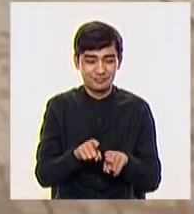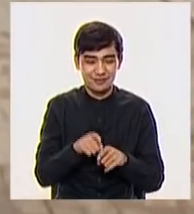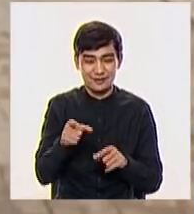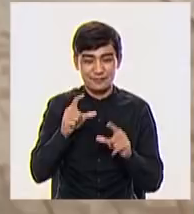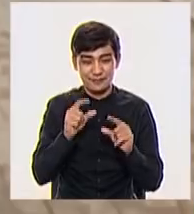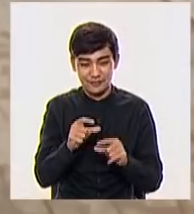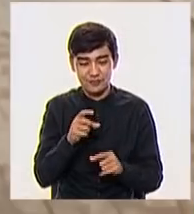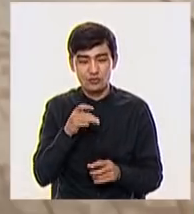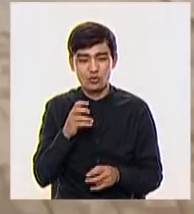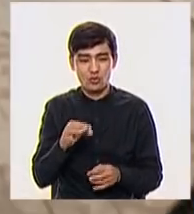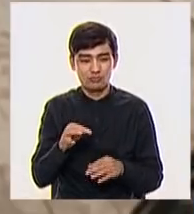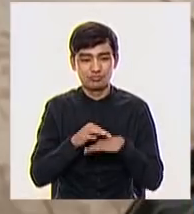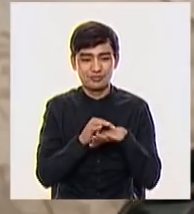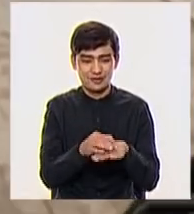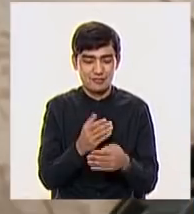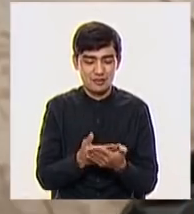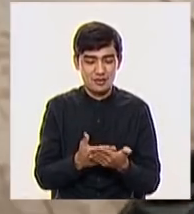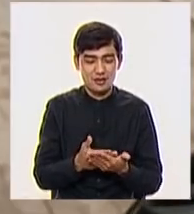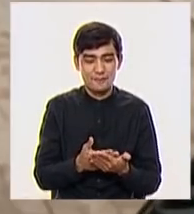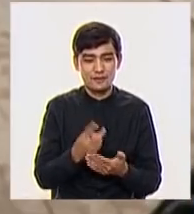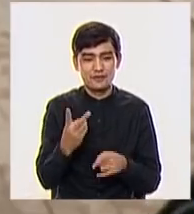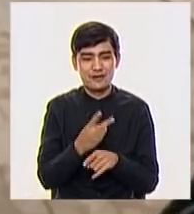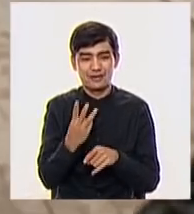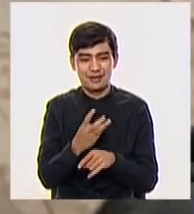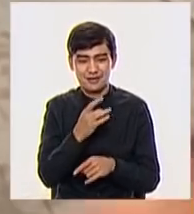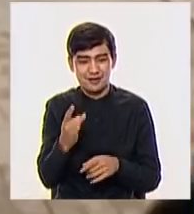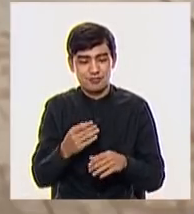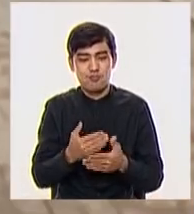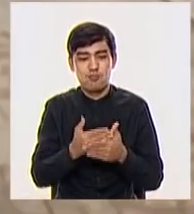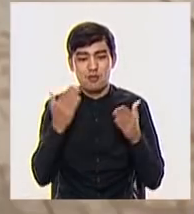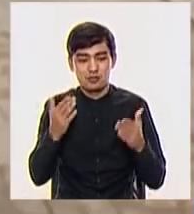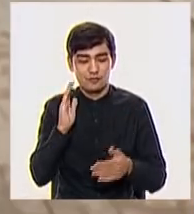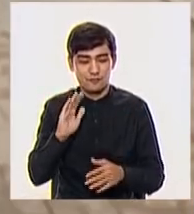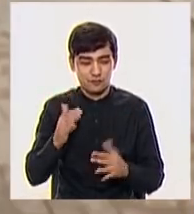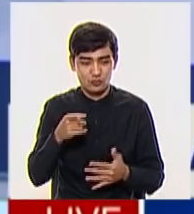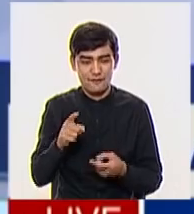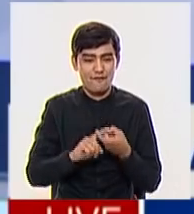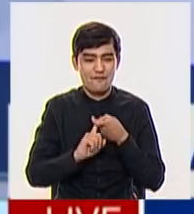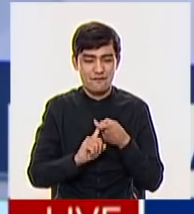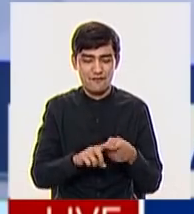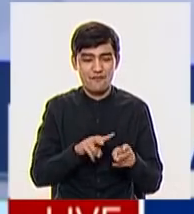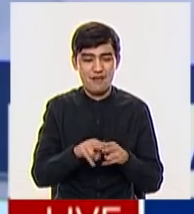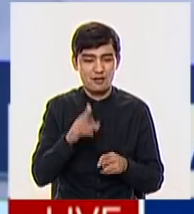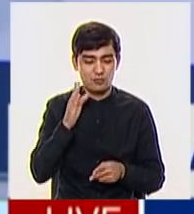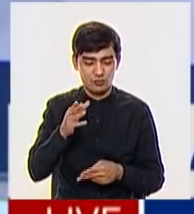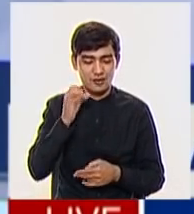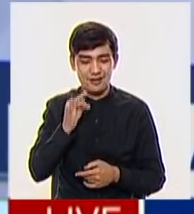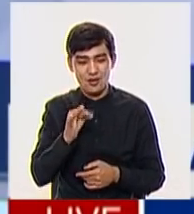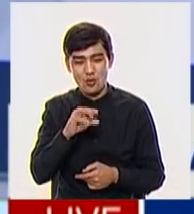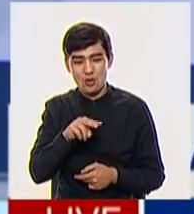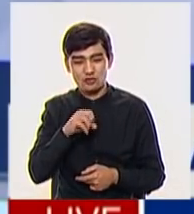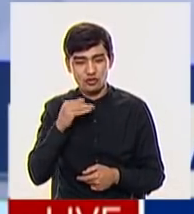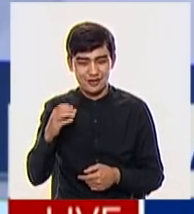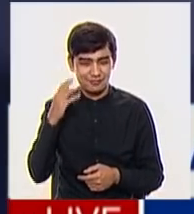10%-дағы бөлік бір 2-3 есе көбейсе, ол әсер етеді. Бірақ мұнымен сарапшы Олжас